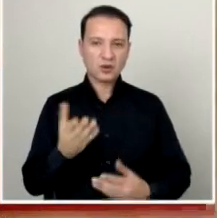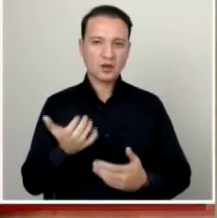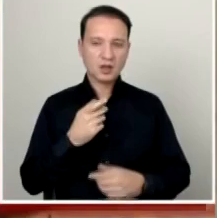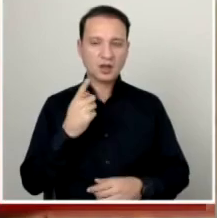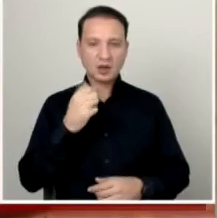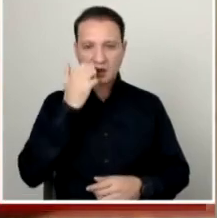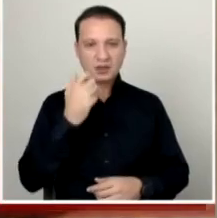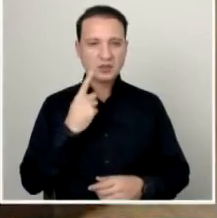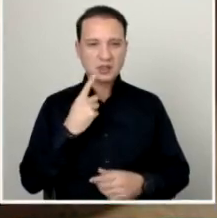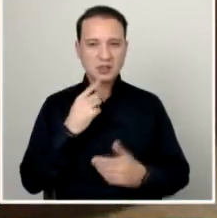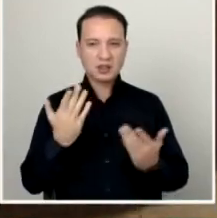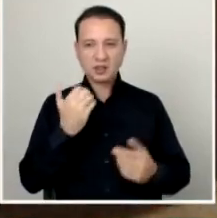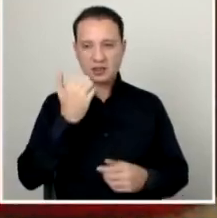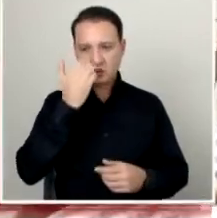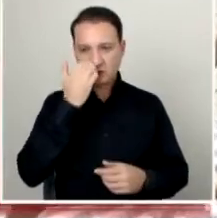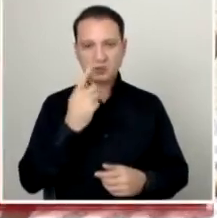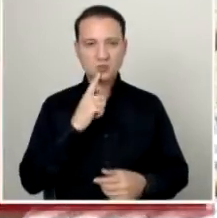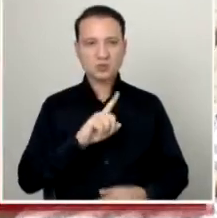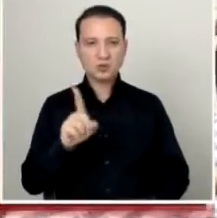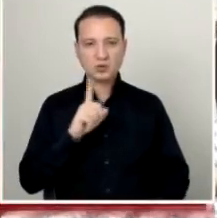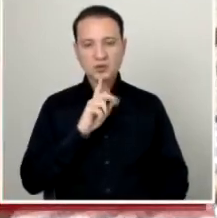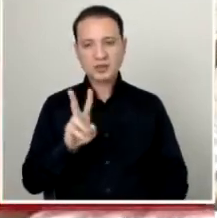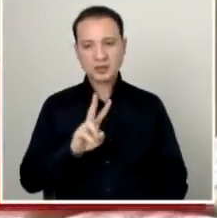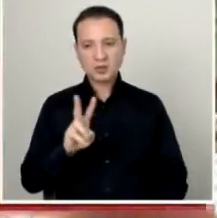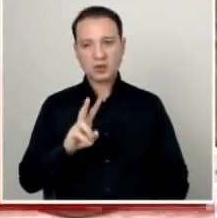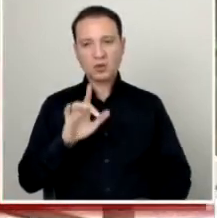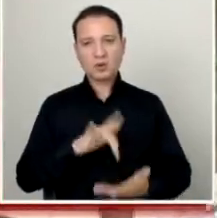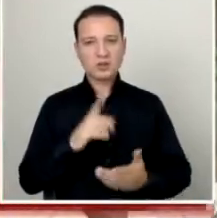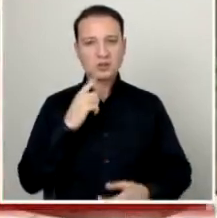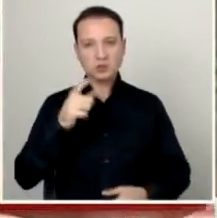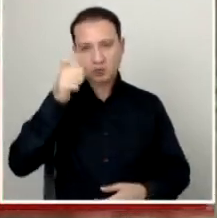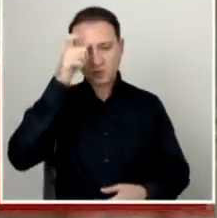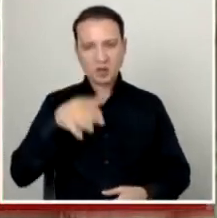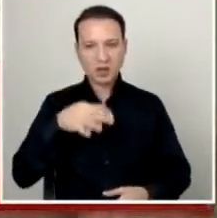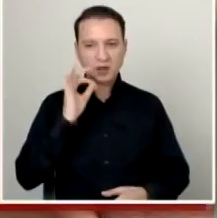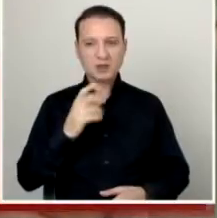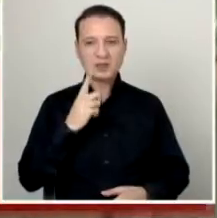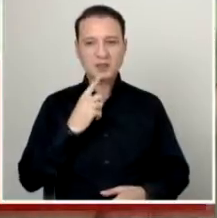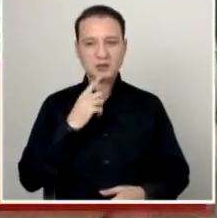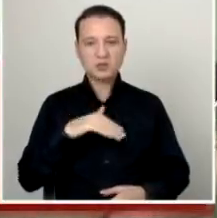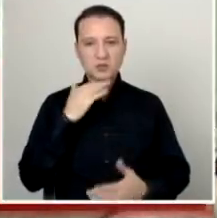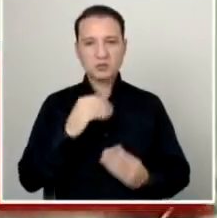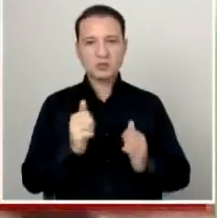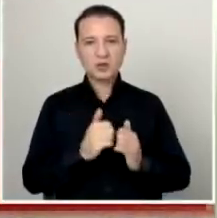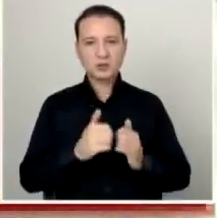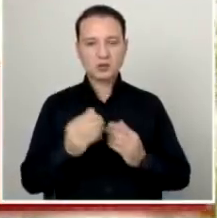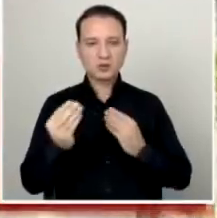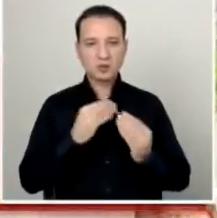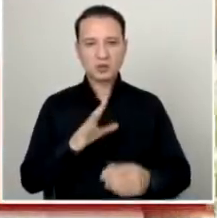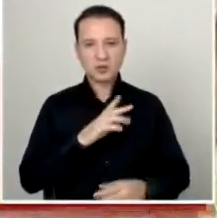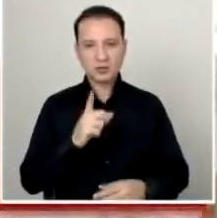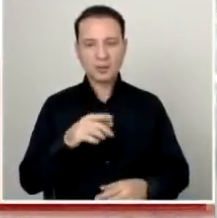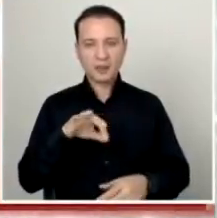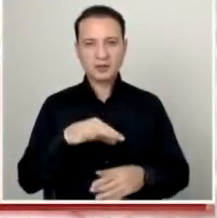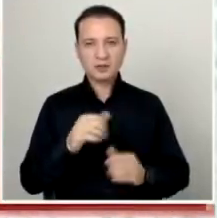durumda? Kan şekeri 110, 120. Orta şekerli Türk kahvesinin tadına doyum olmaz, hele de yanında sohbet varsa. Çayımızın